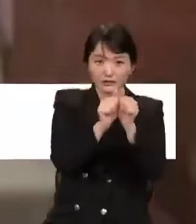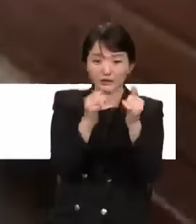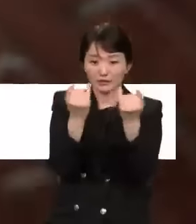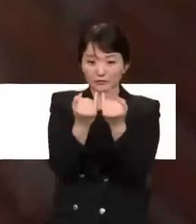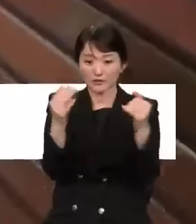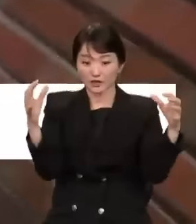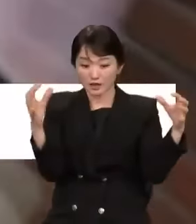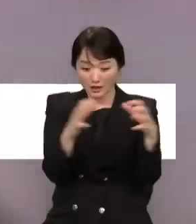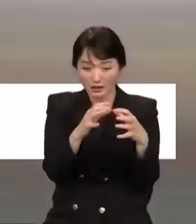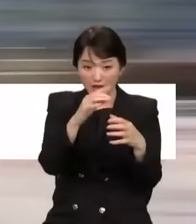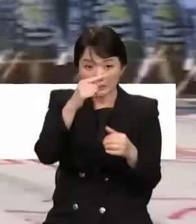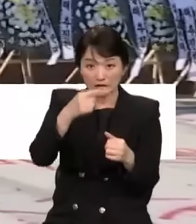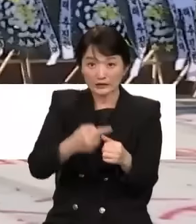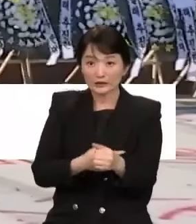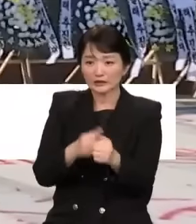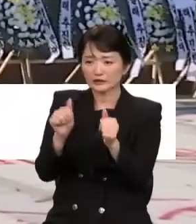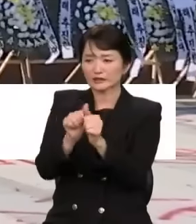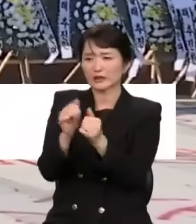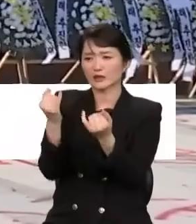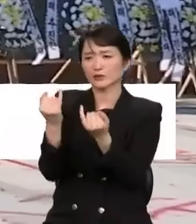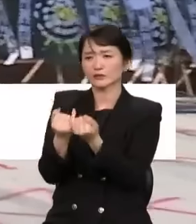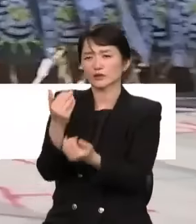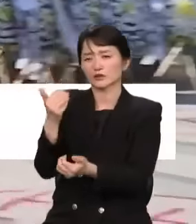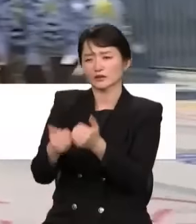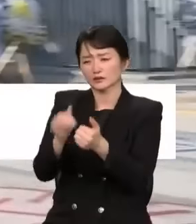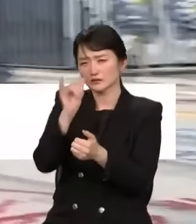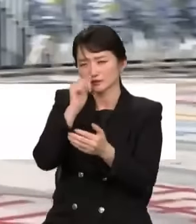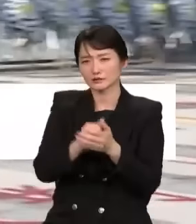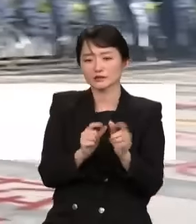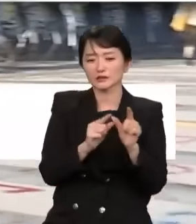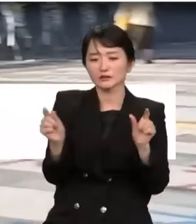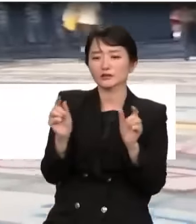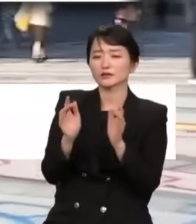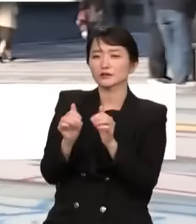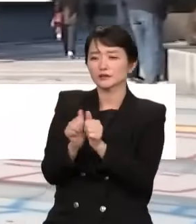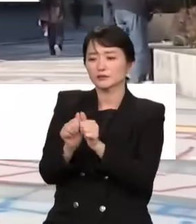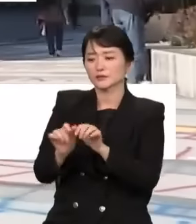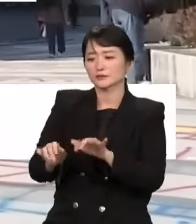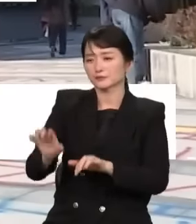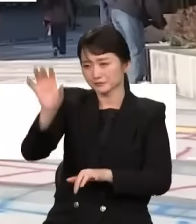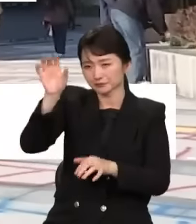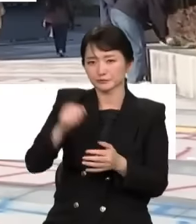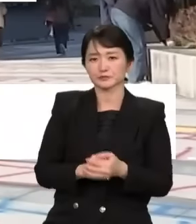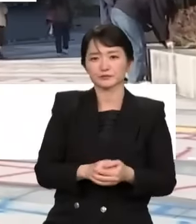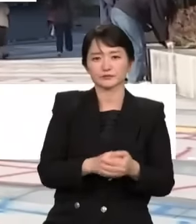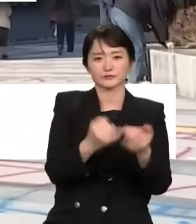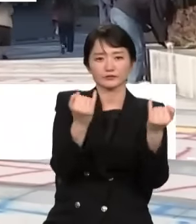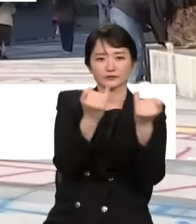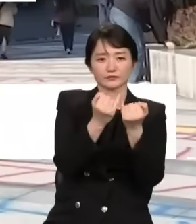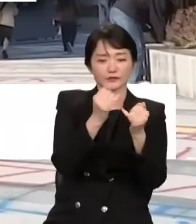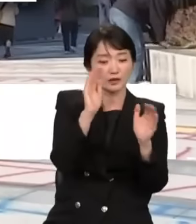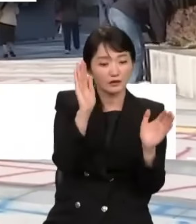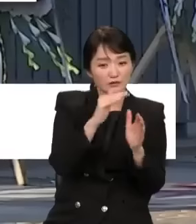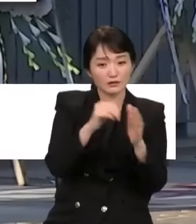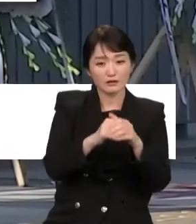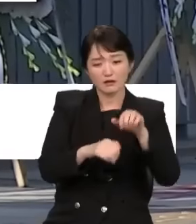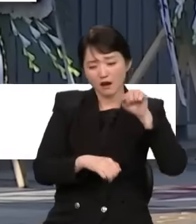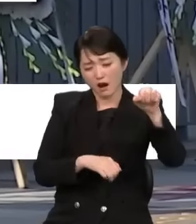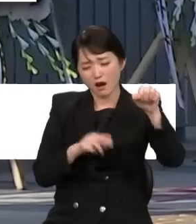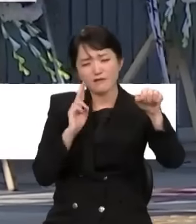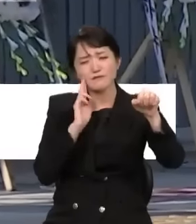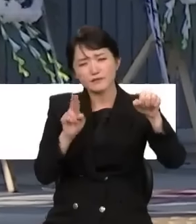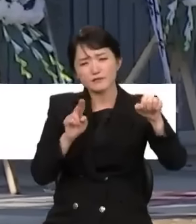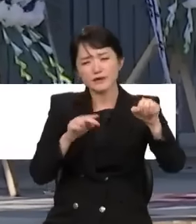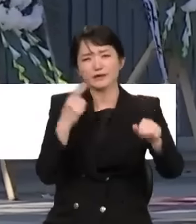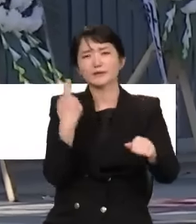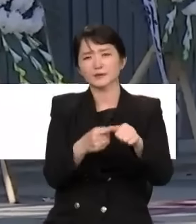갈등으로 번지고 있습니다. 일부 남성 커뮤니티에선 동덕여대생들의 과격 시위를 비판하는 글들이 연일 올라오고